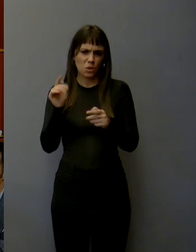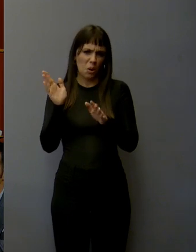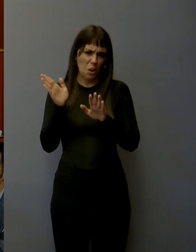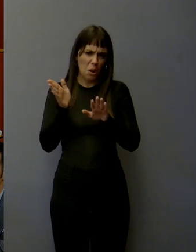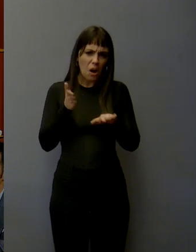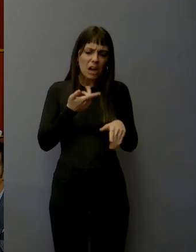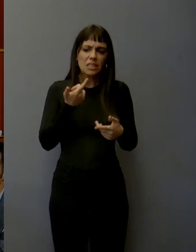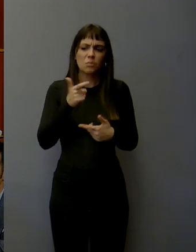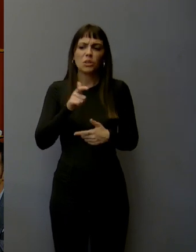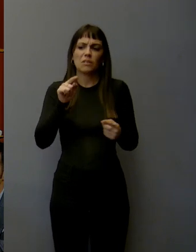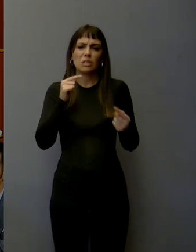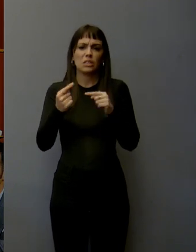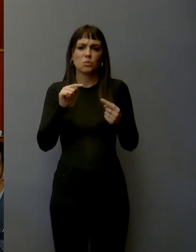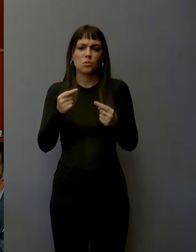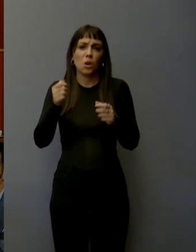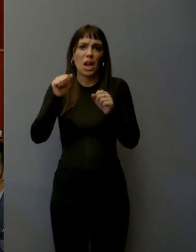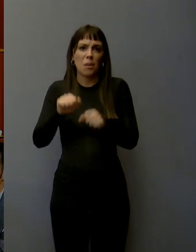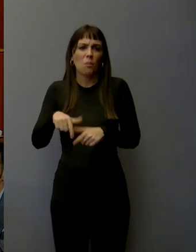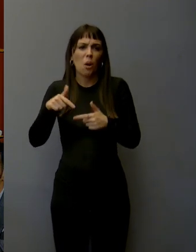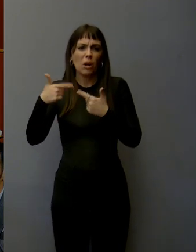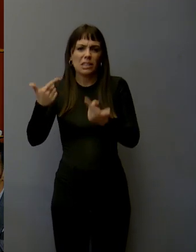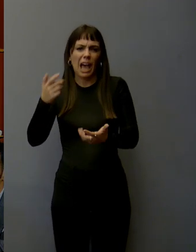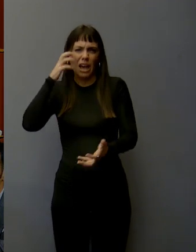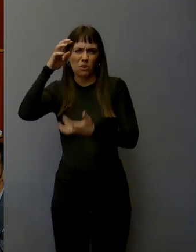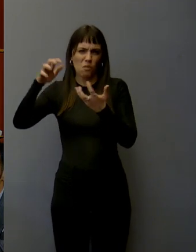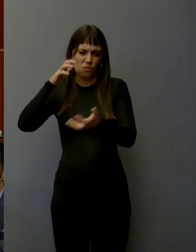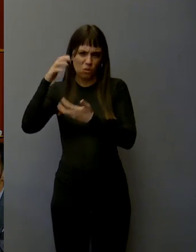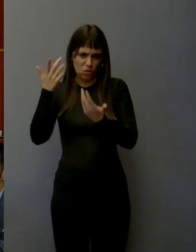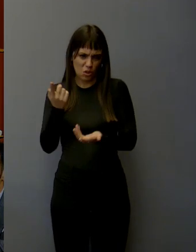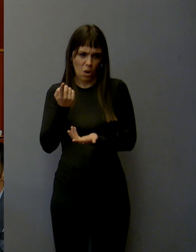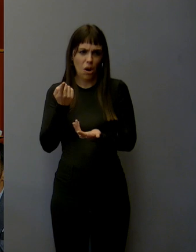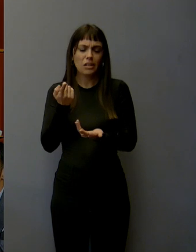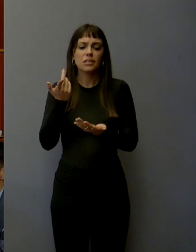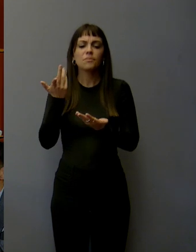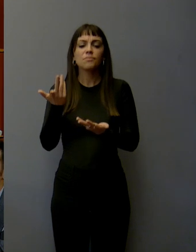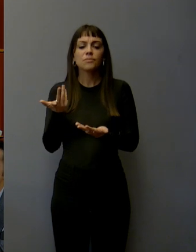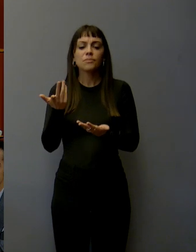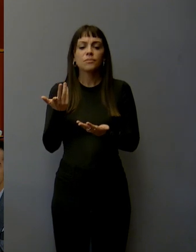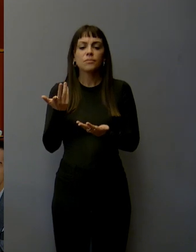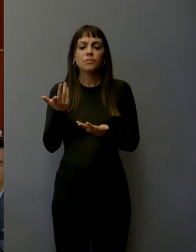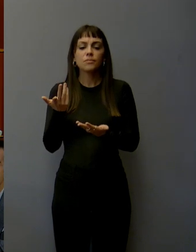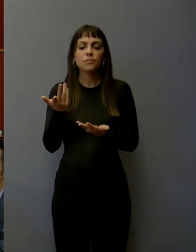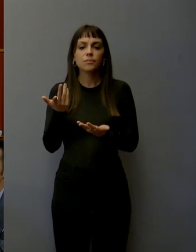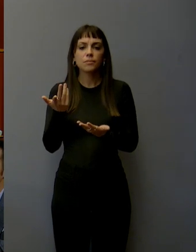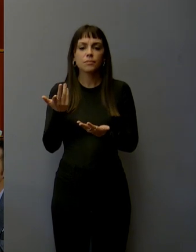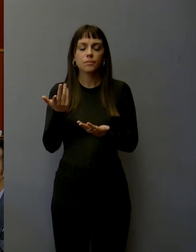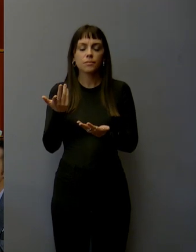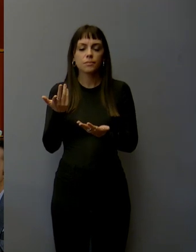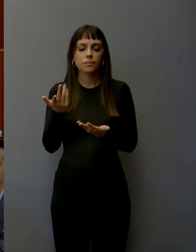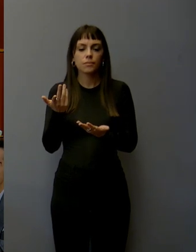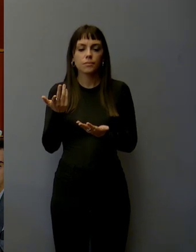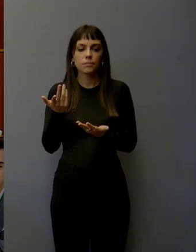generare incomprensioni Certo è che la slitta diciamo dell'assessore abordilli quella con la macchina del tempo sicuramente a Genova